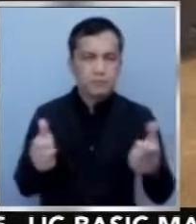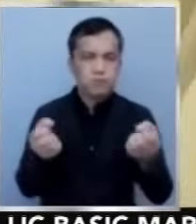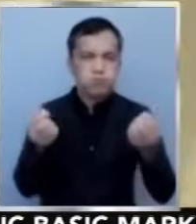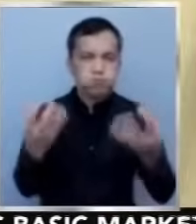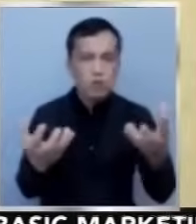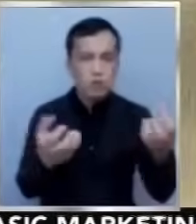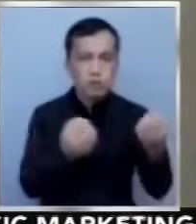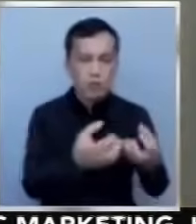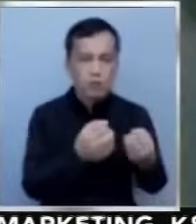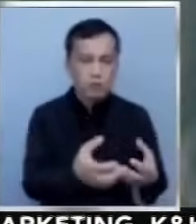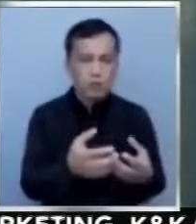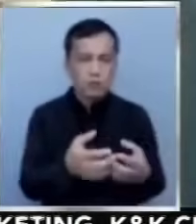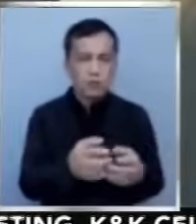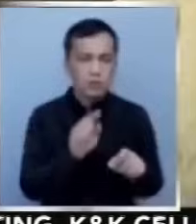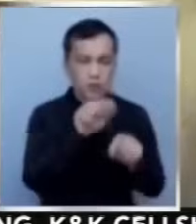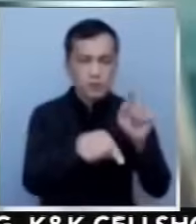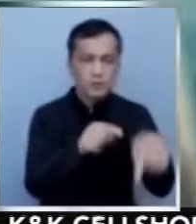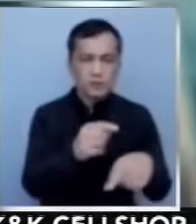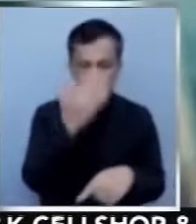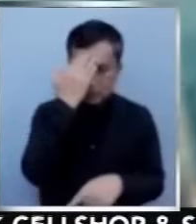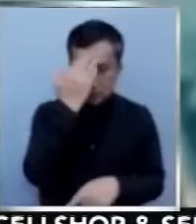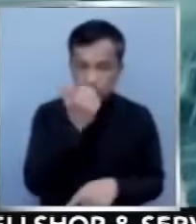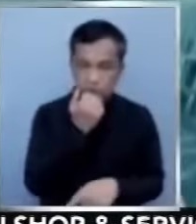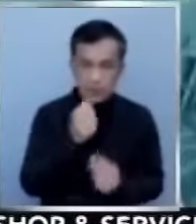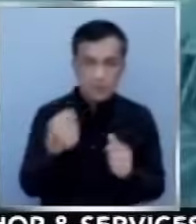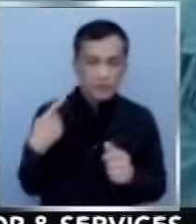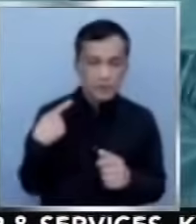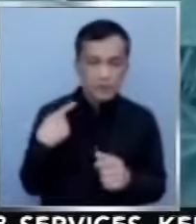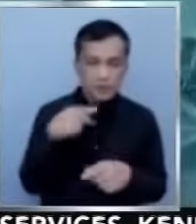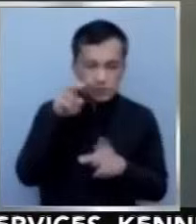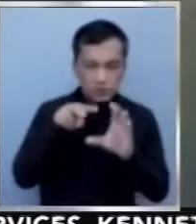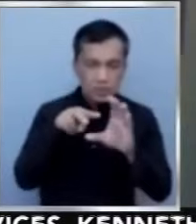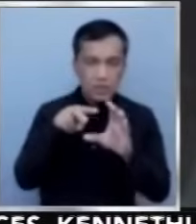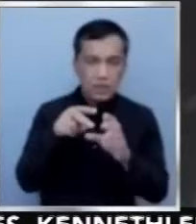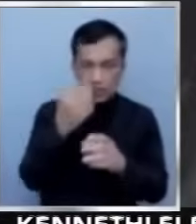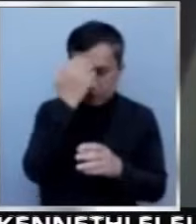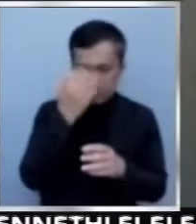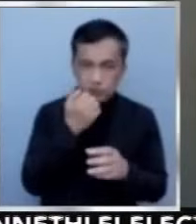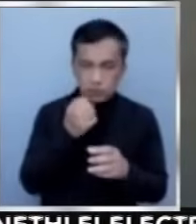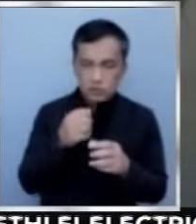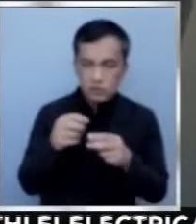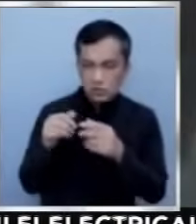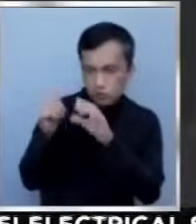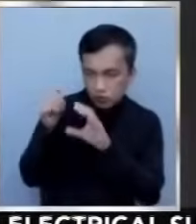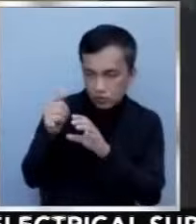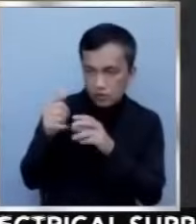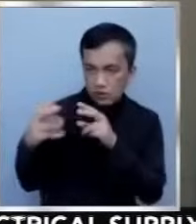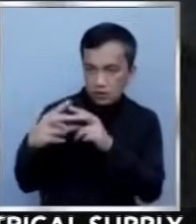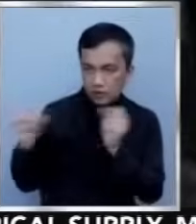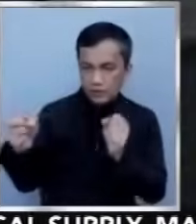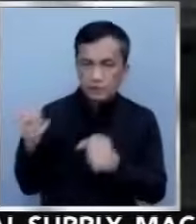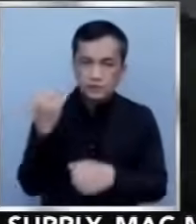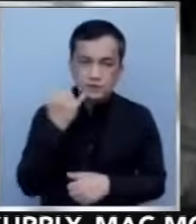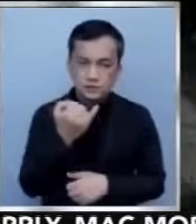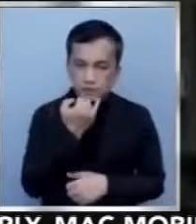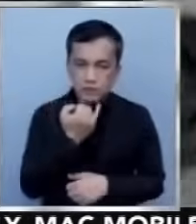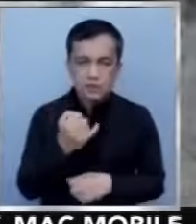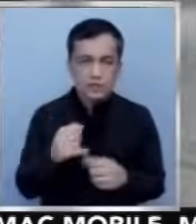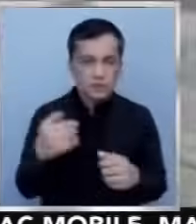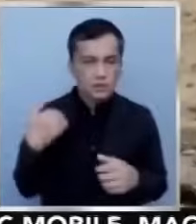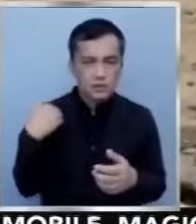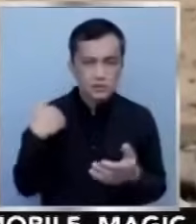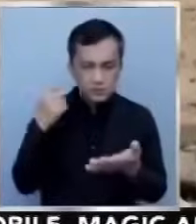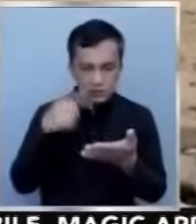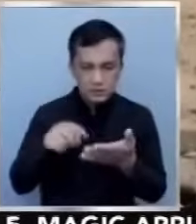Hamas. May video rin mula sa Hamas na sinasabing kuha ng pakikipaglaban nila sa Israeli forces. Hindi pa maberipika ng Reuters